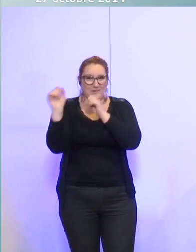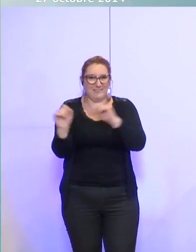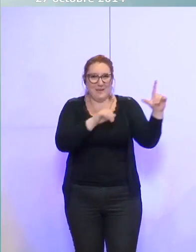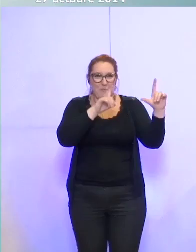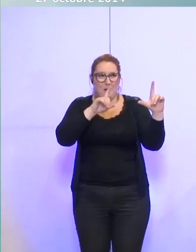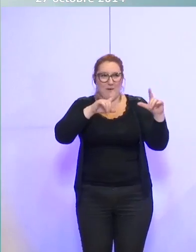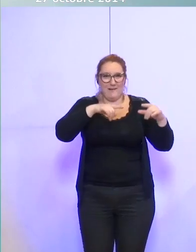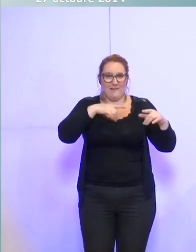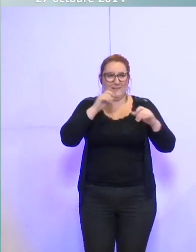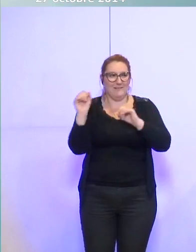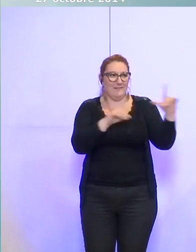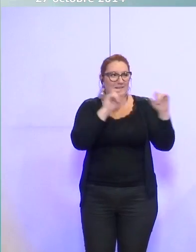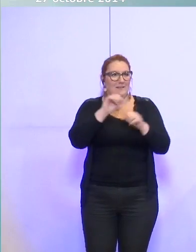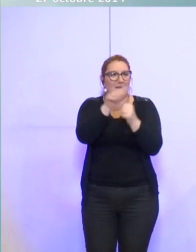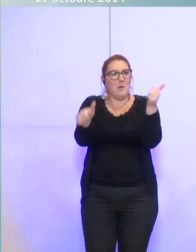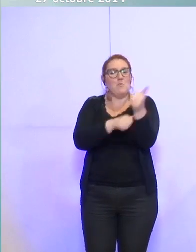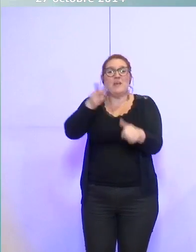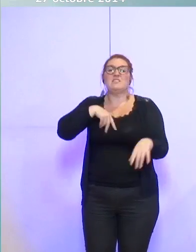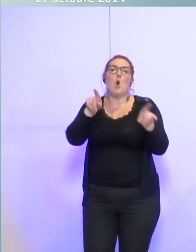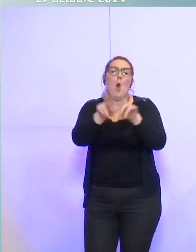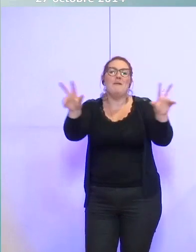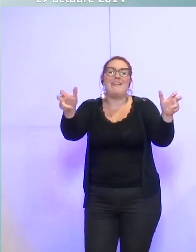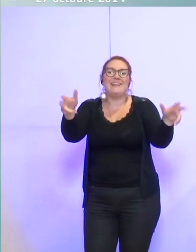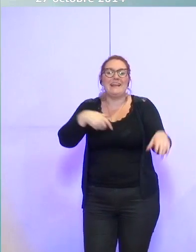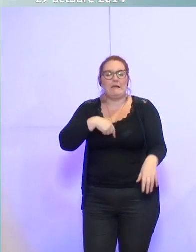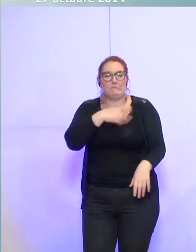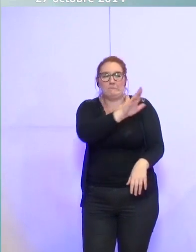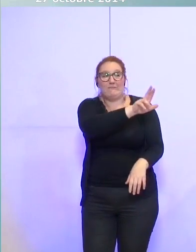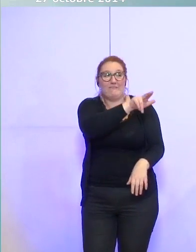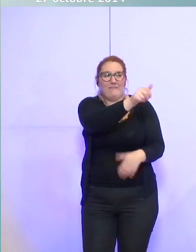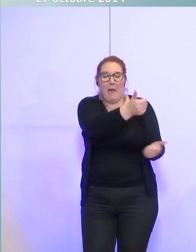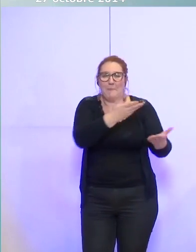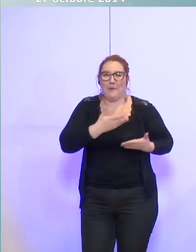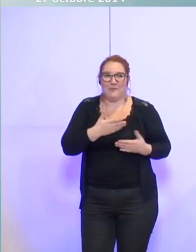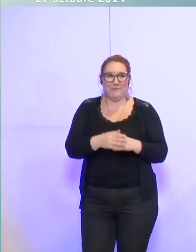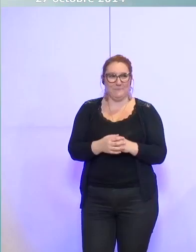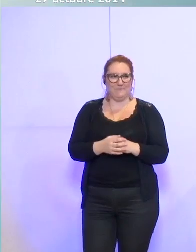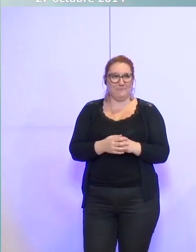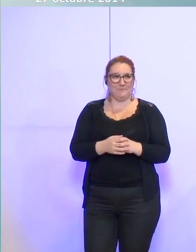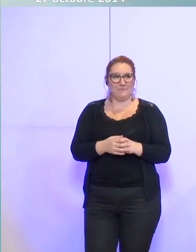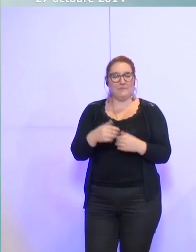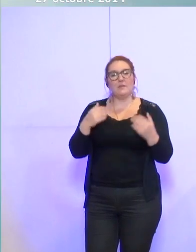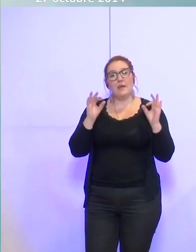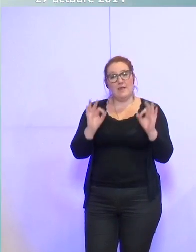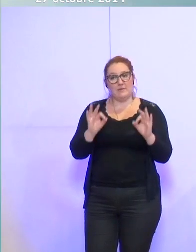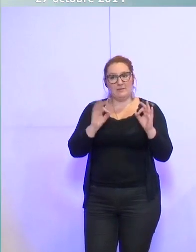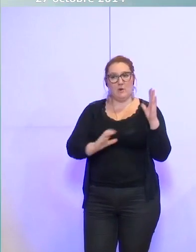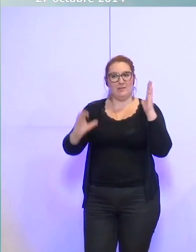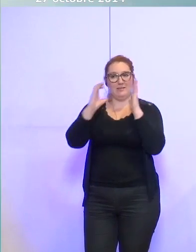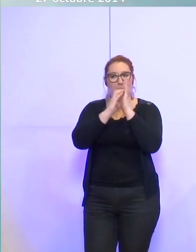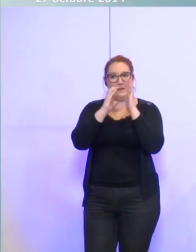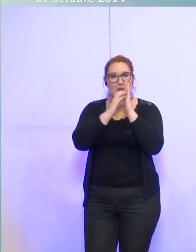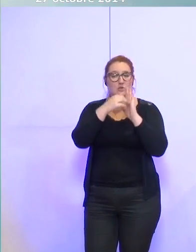Donc, le temps que mon assistant, comme on dit à la télé, m'amène ceci. Donc, je vais effectivement vous présenter une délibération